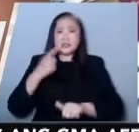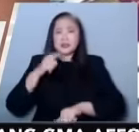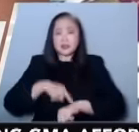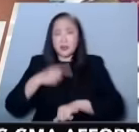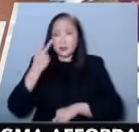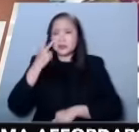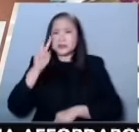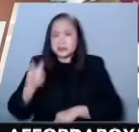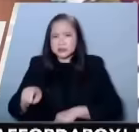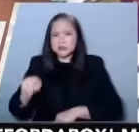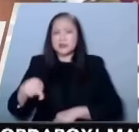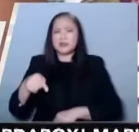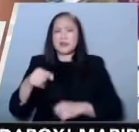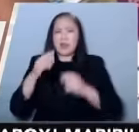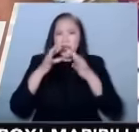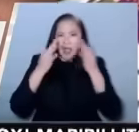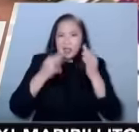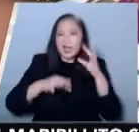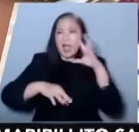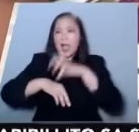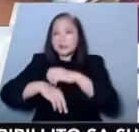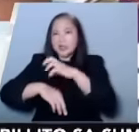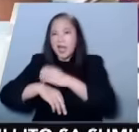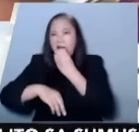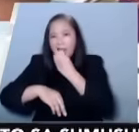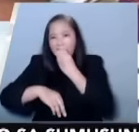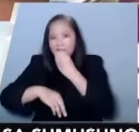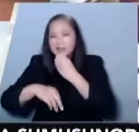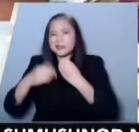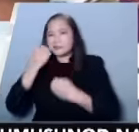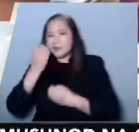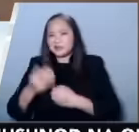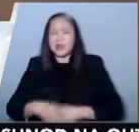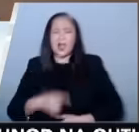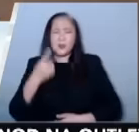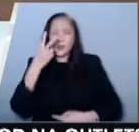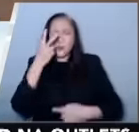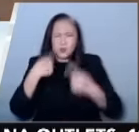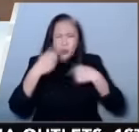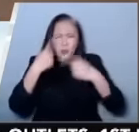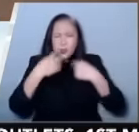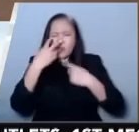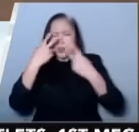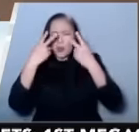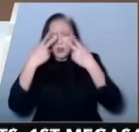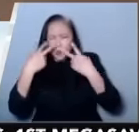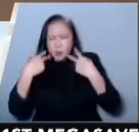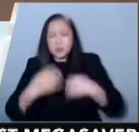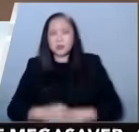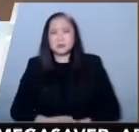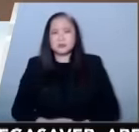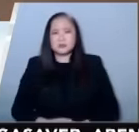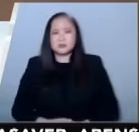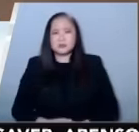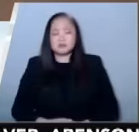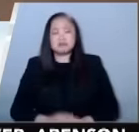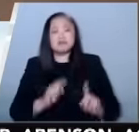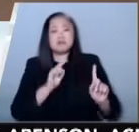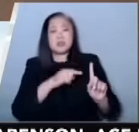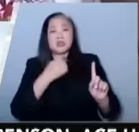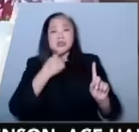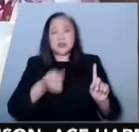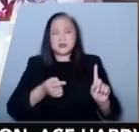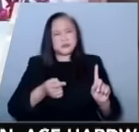Galit na galit ako at saka umiyak talaga ako doon, umagulgol talaga ako doon. Hinala ni Yvette, hindi pinapakain ng mga pusa